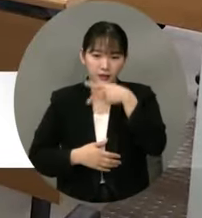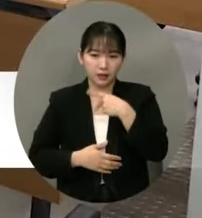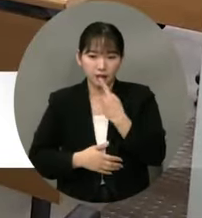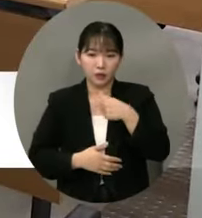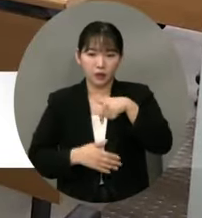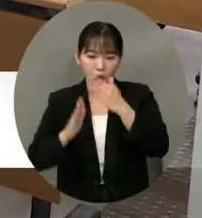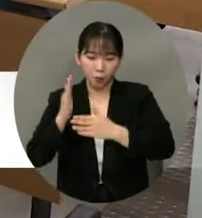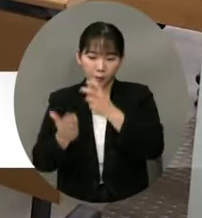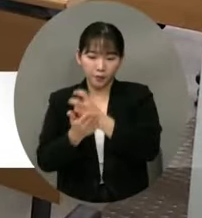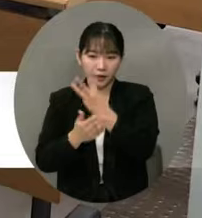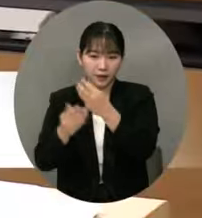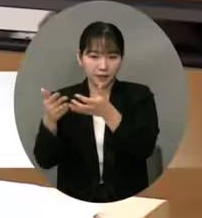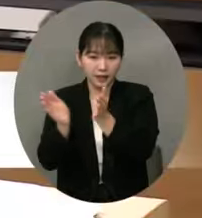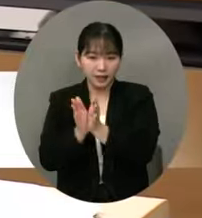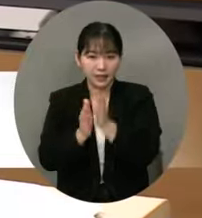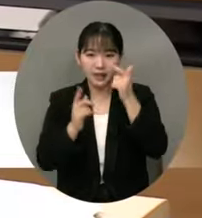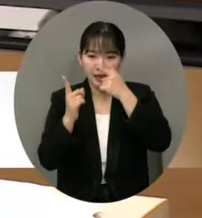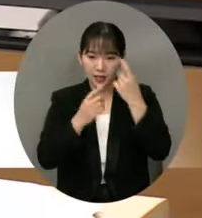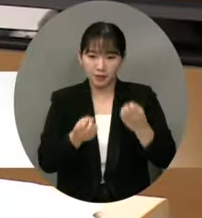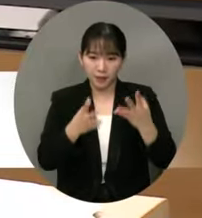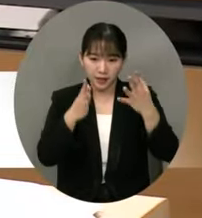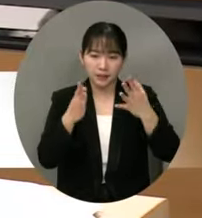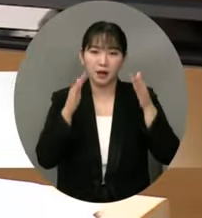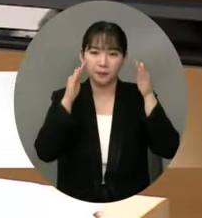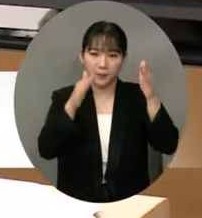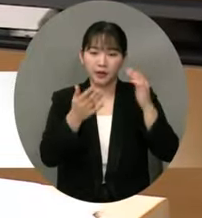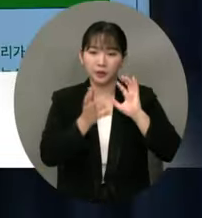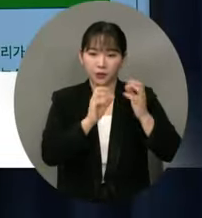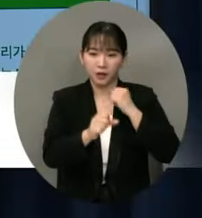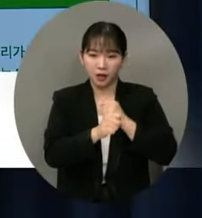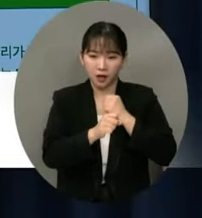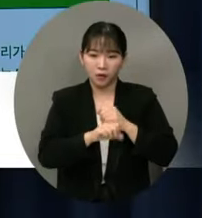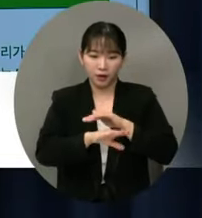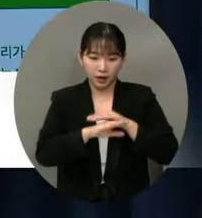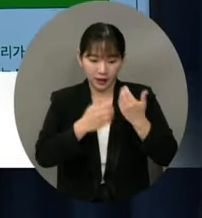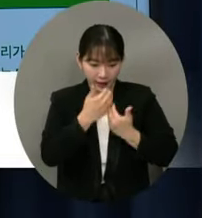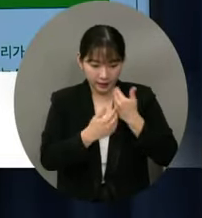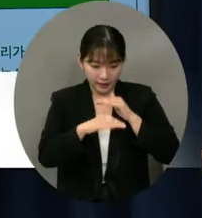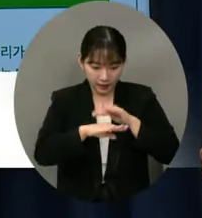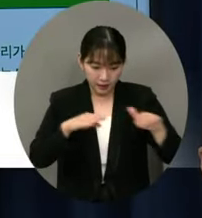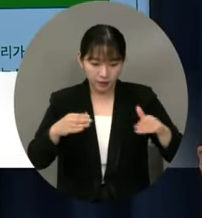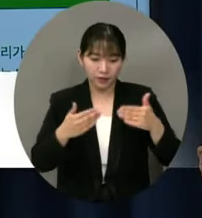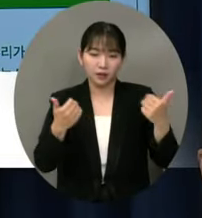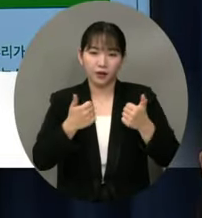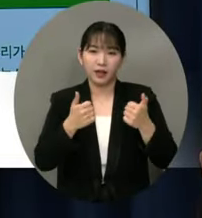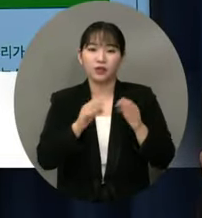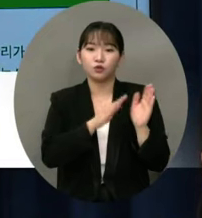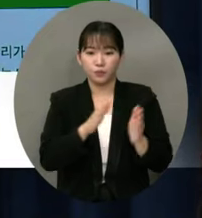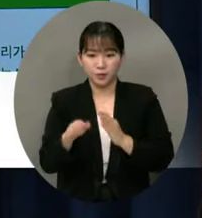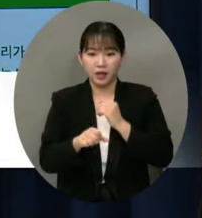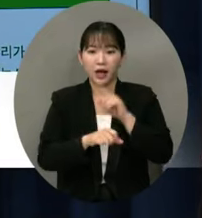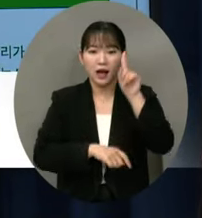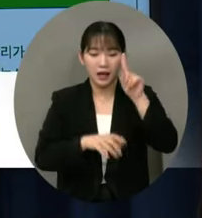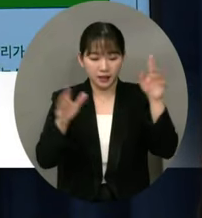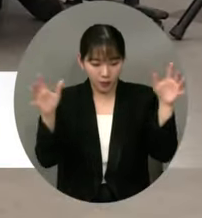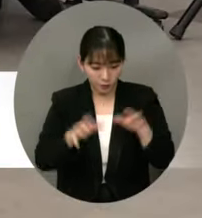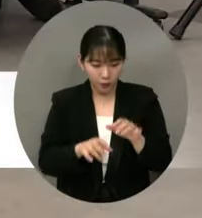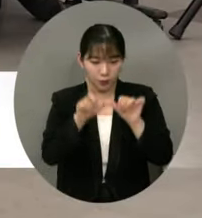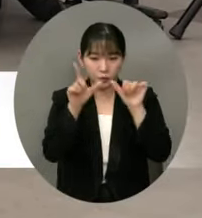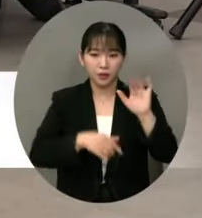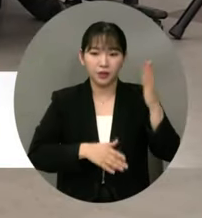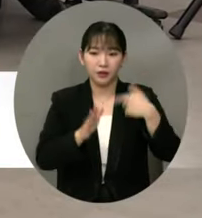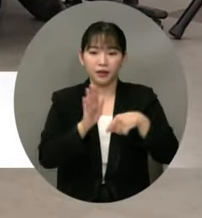기념행사 방향성을 논의하고 갈등을 해소하는 간담회가 마련돼 있다며 하나의 5월이 될 수 있도록 갈등을 봉합해